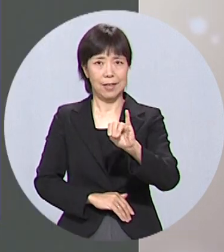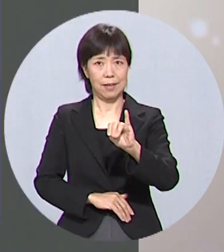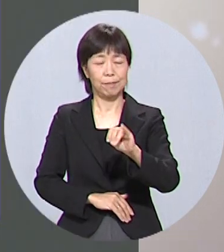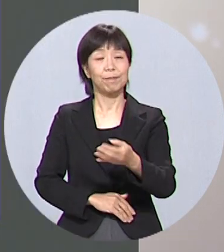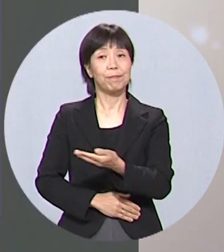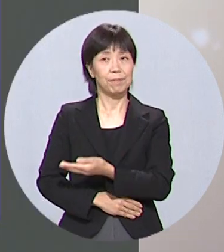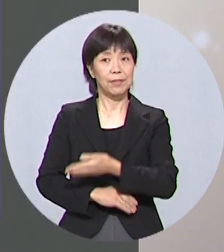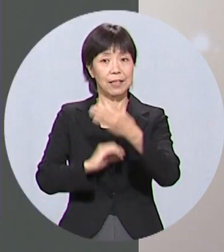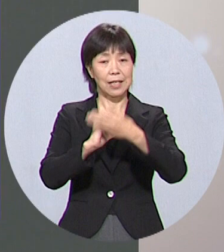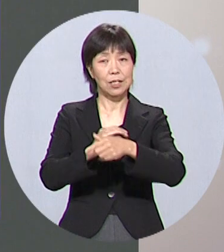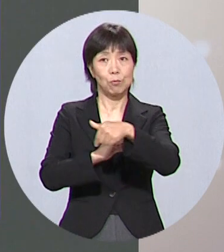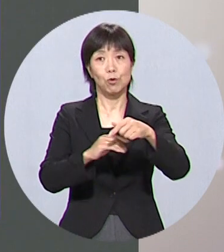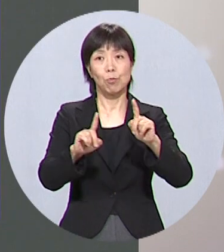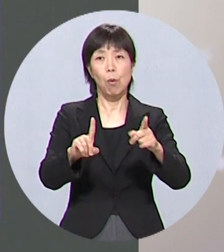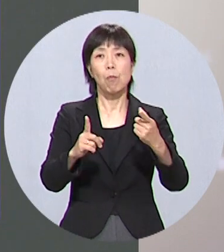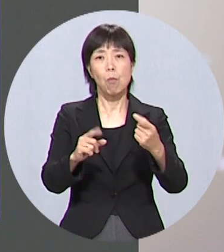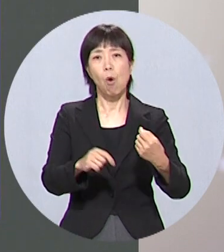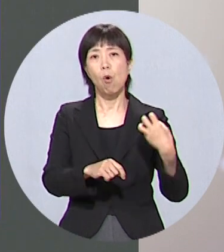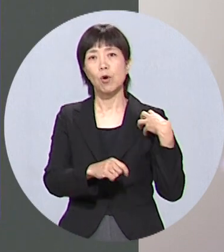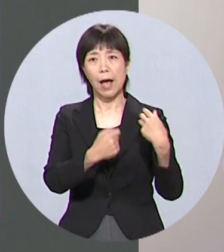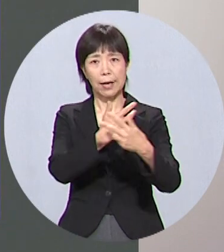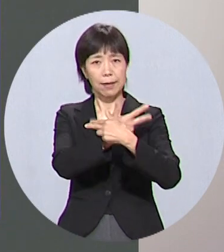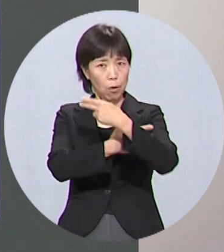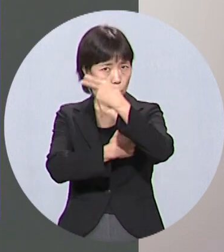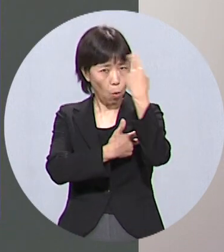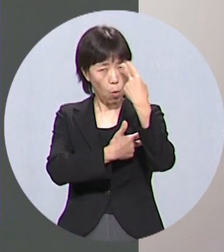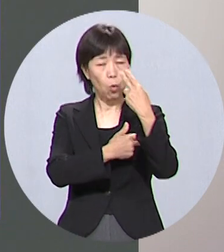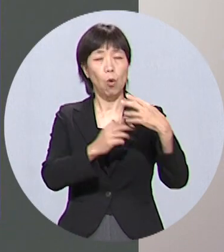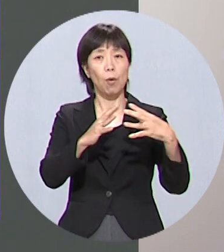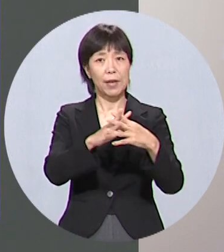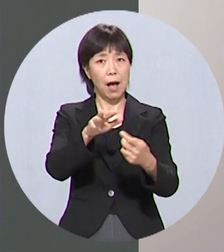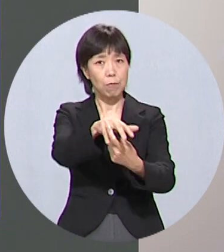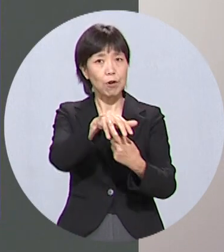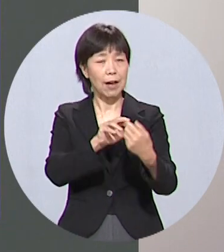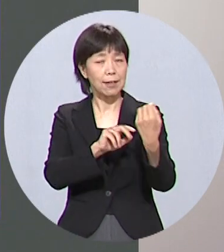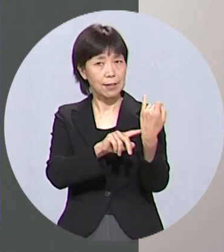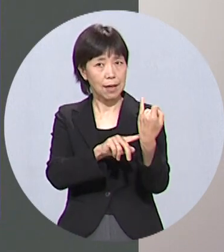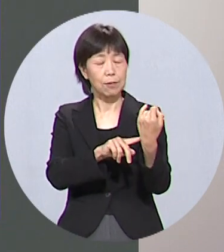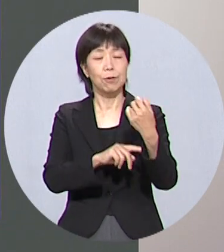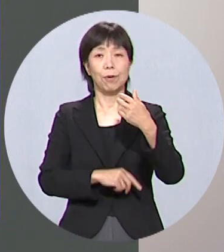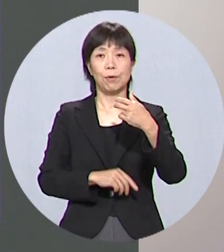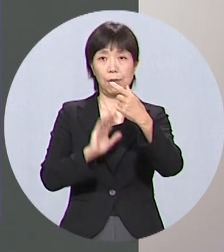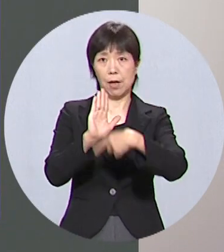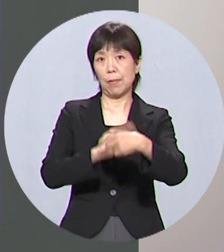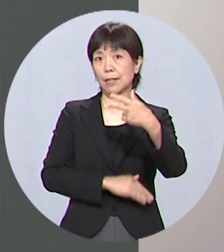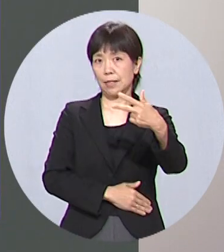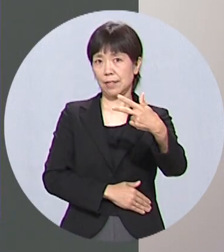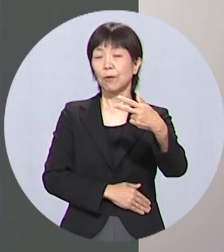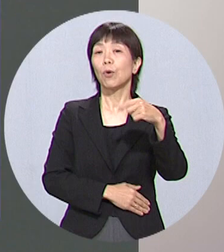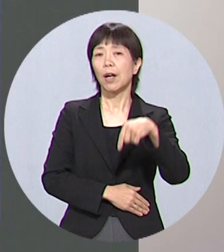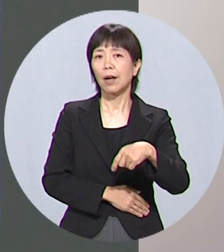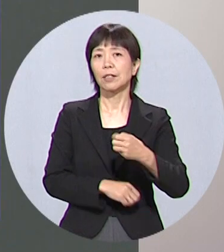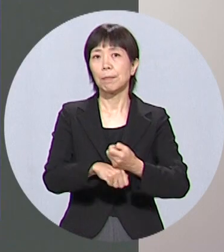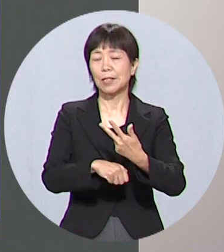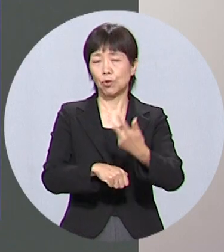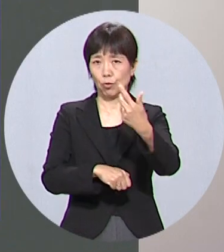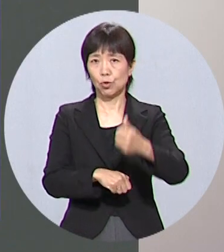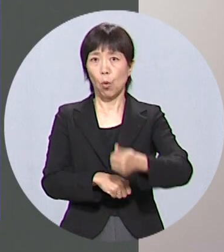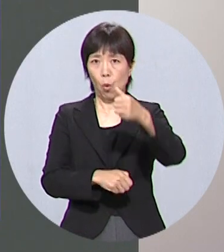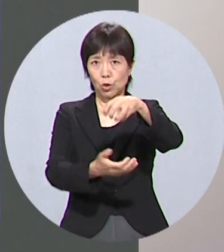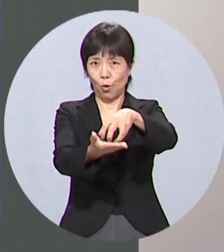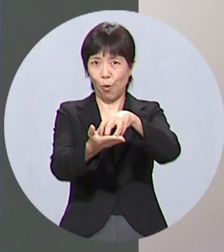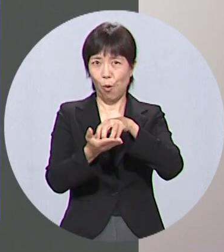さらに写真部門でも浦和北高校宮村さんの詩が埼玉市長賞を受賞しています